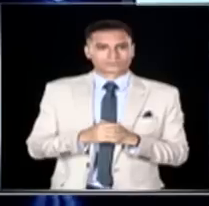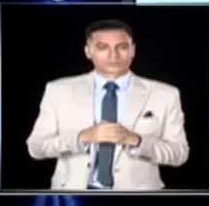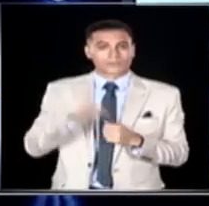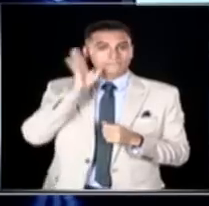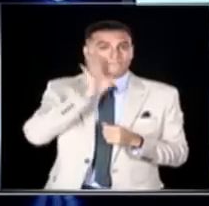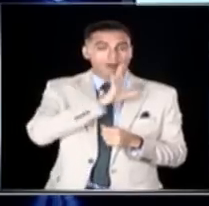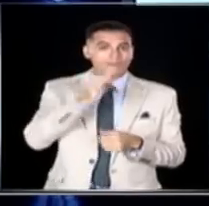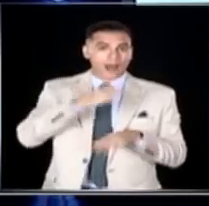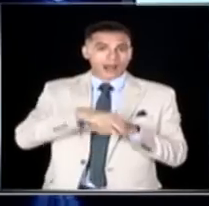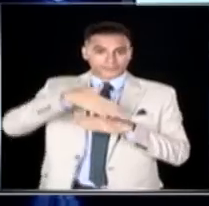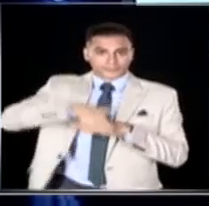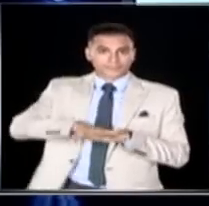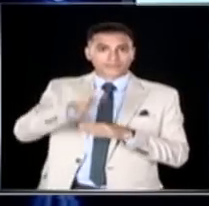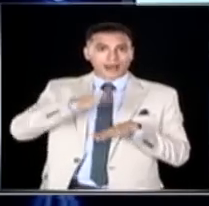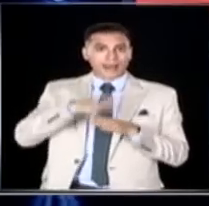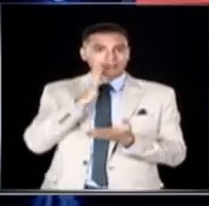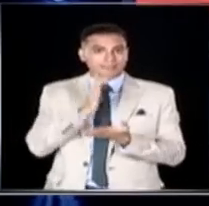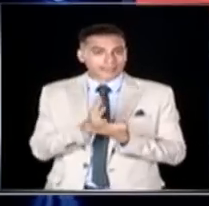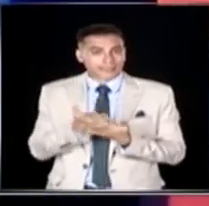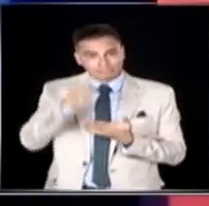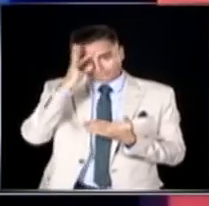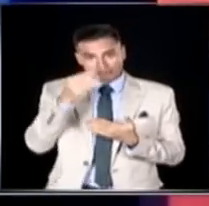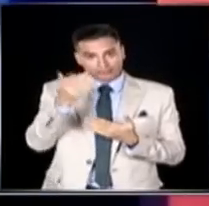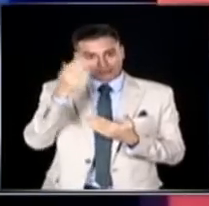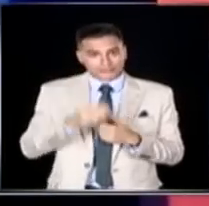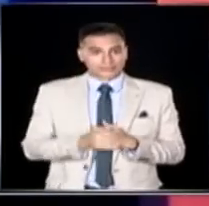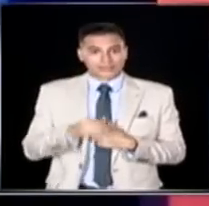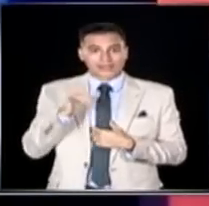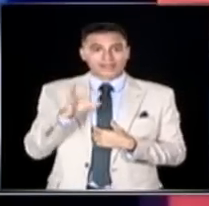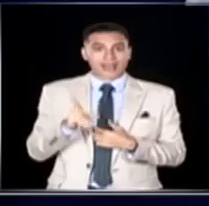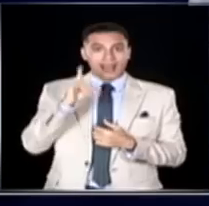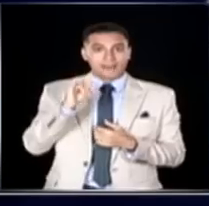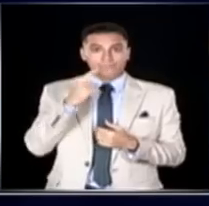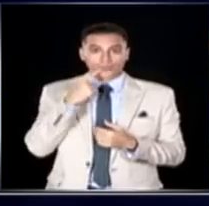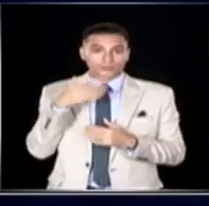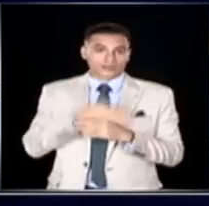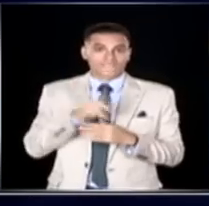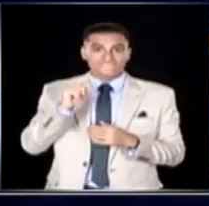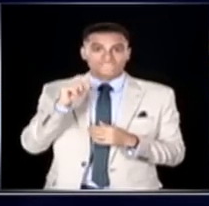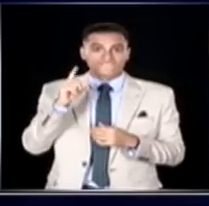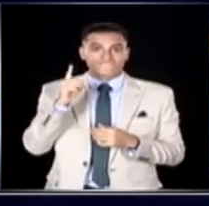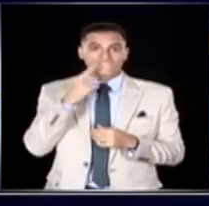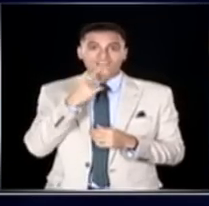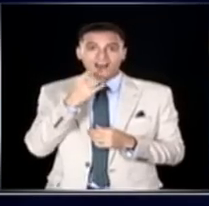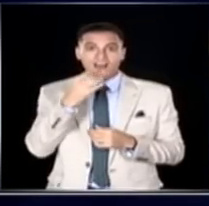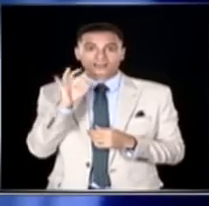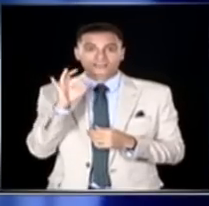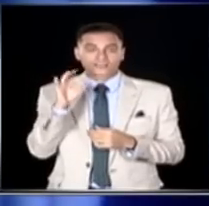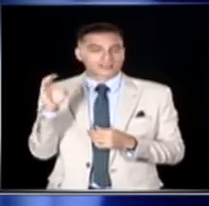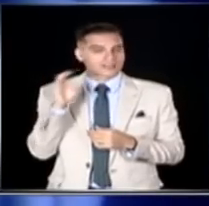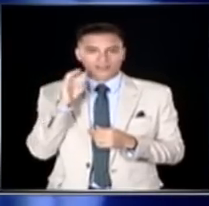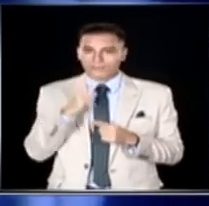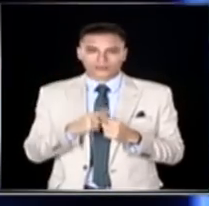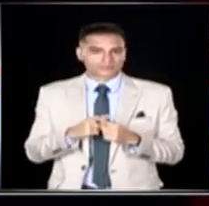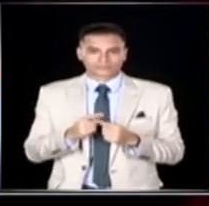مشهورة بالتزحلق على الجليد مثلا. ريهام. فرنسا. فرنسا إجابة خاطئة.